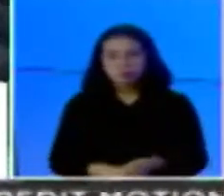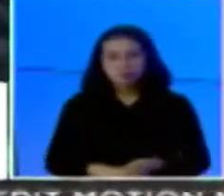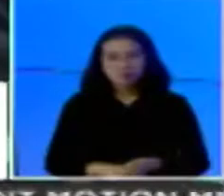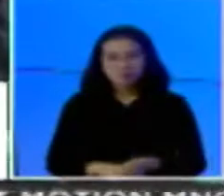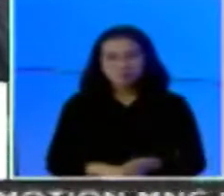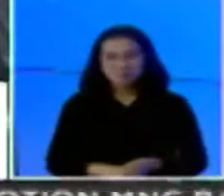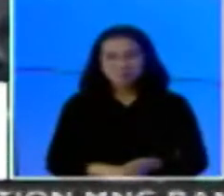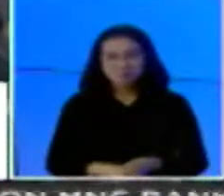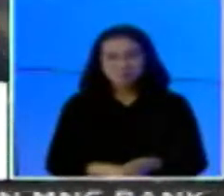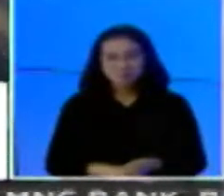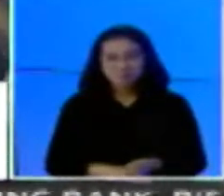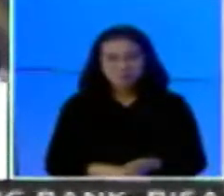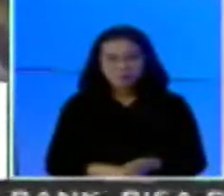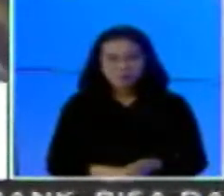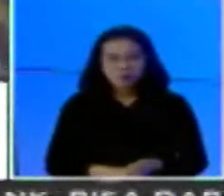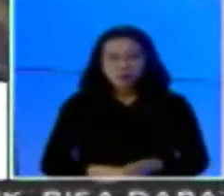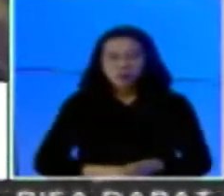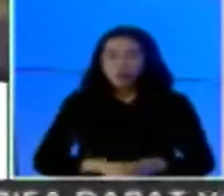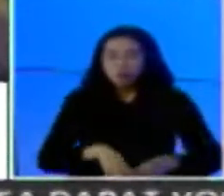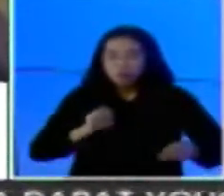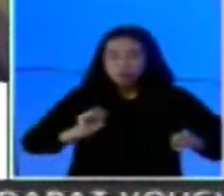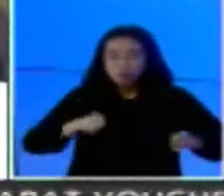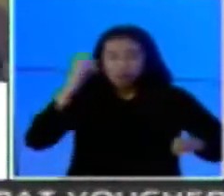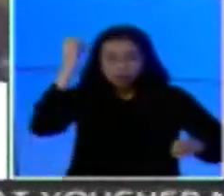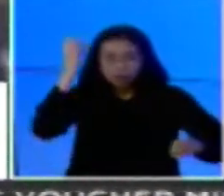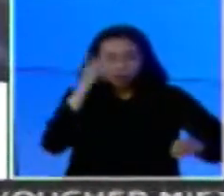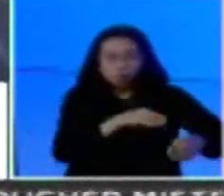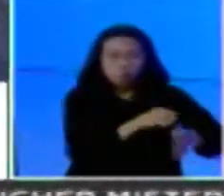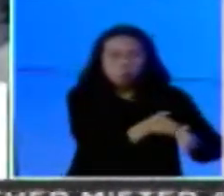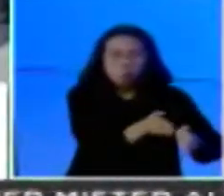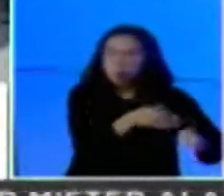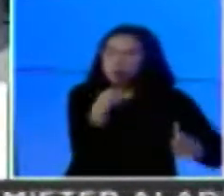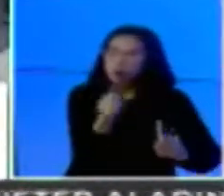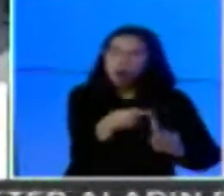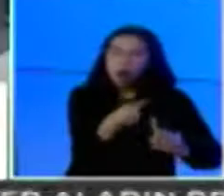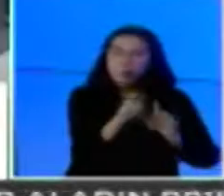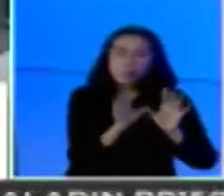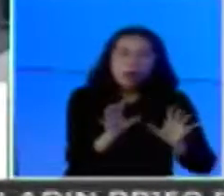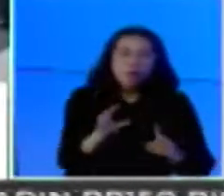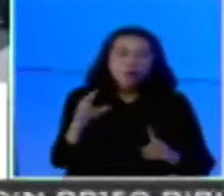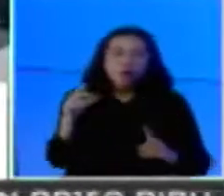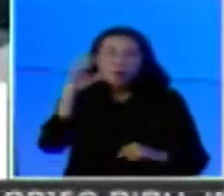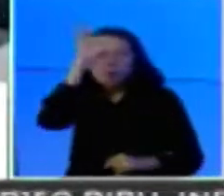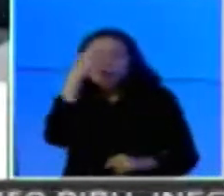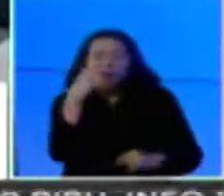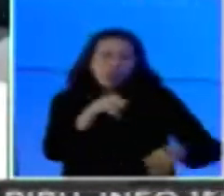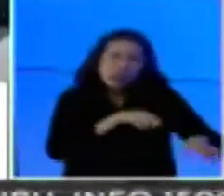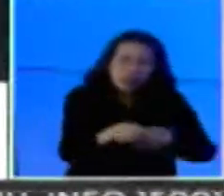Jumlahnya pun kian banyak dan membuat lalu lintas kian semrawut. Tugas yang menertibkan pun dibuat